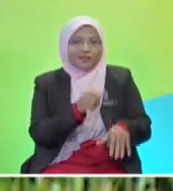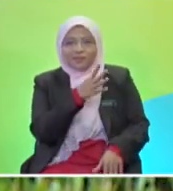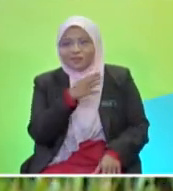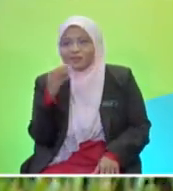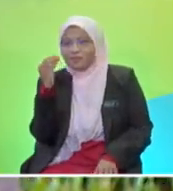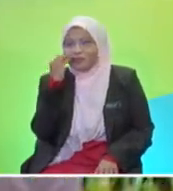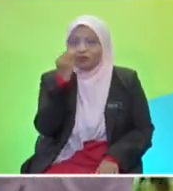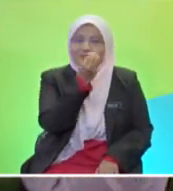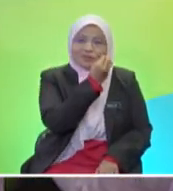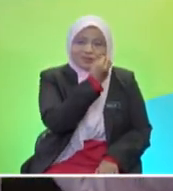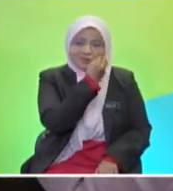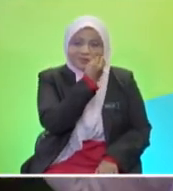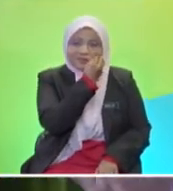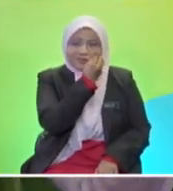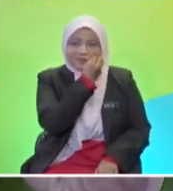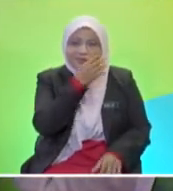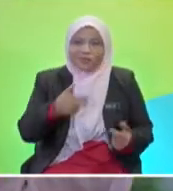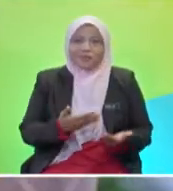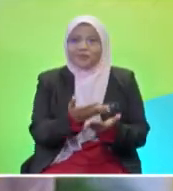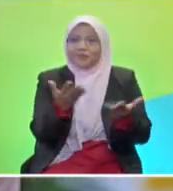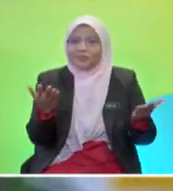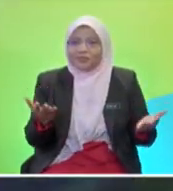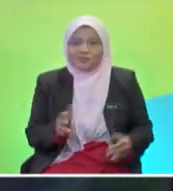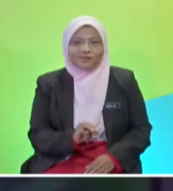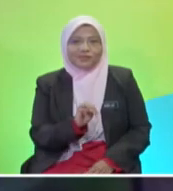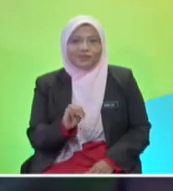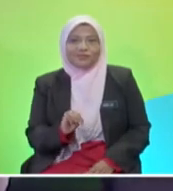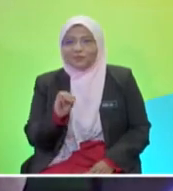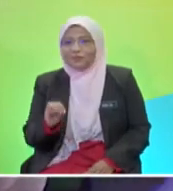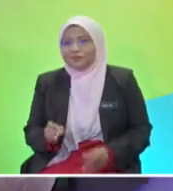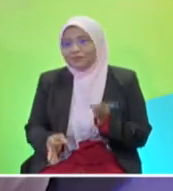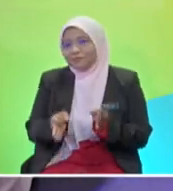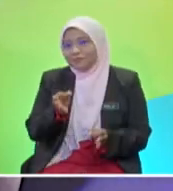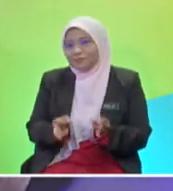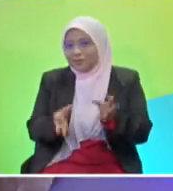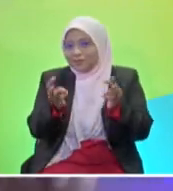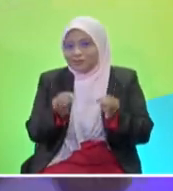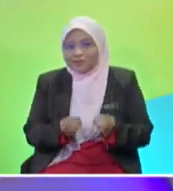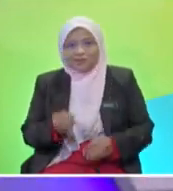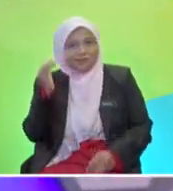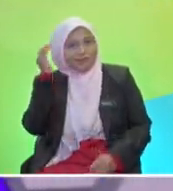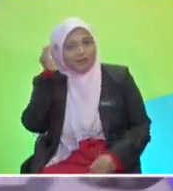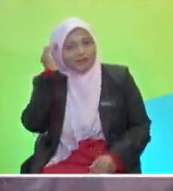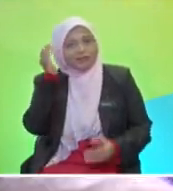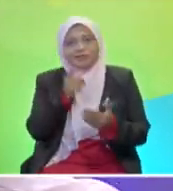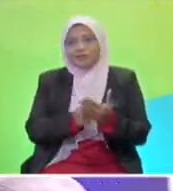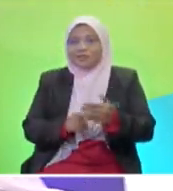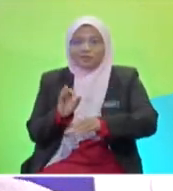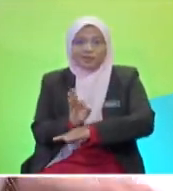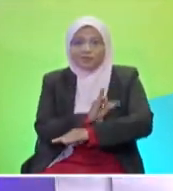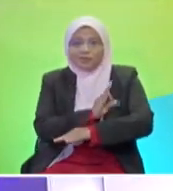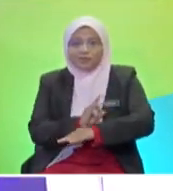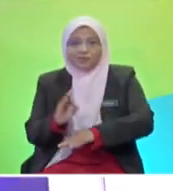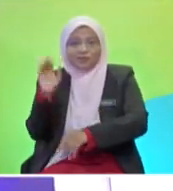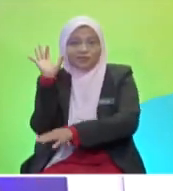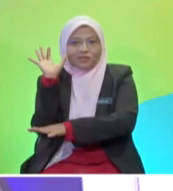bunga. Wahai murid-murid, jika ingin tahu apa fungsi